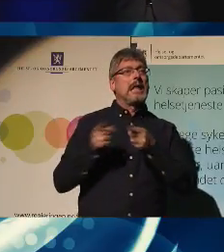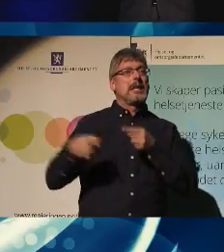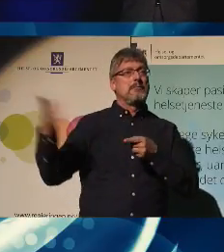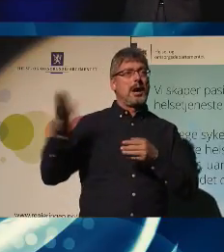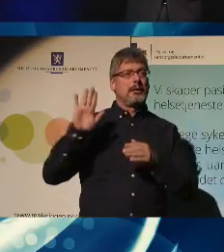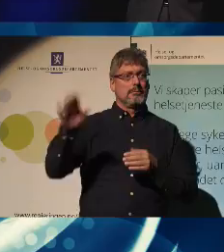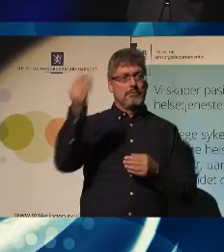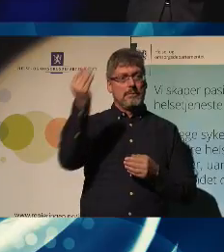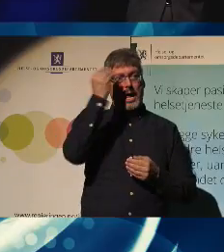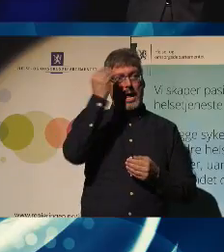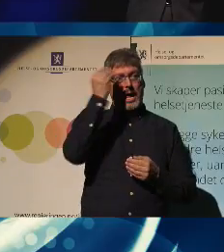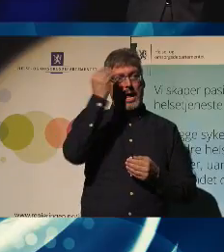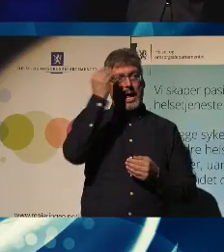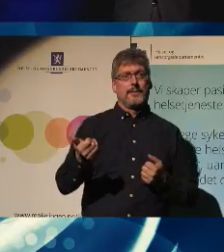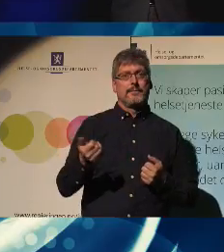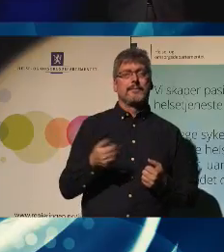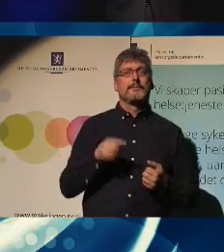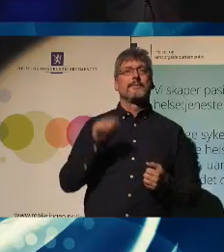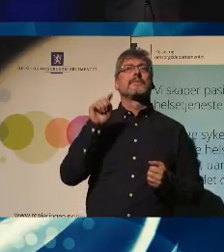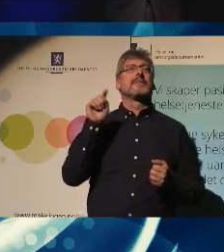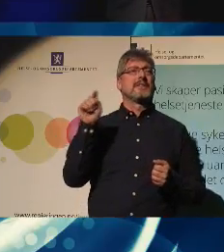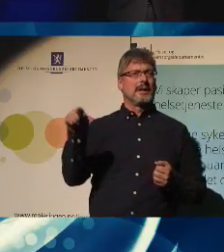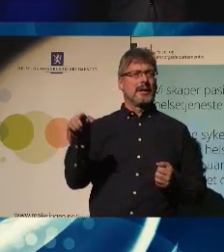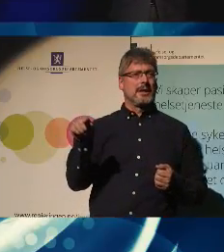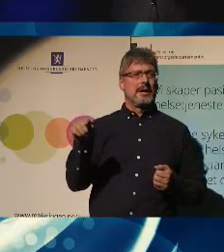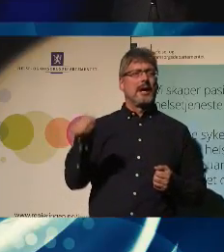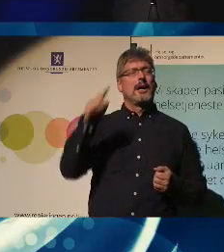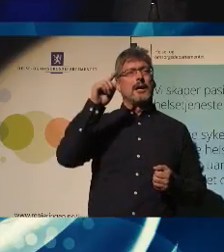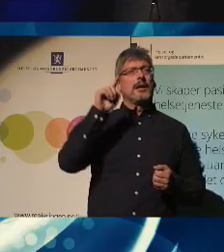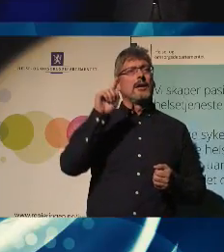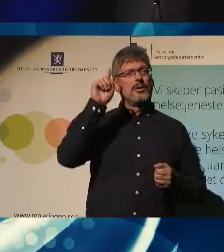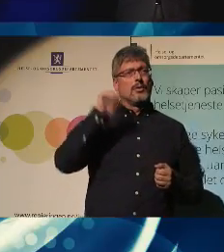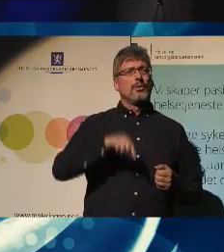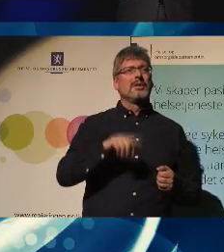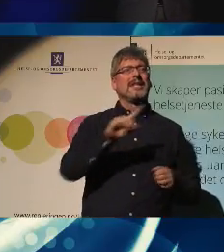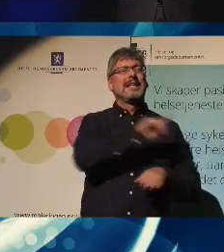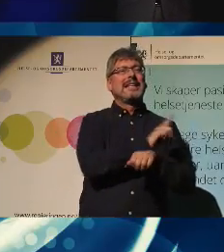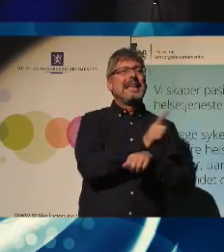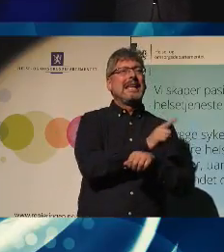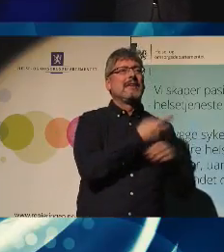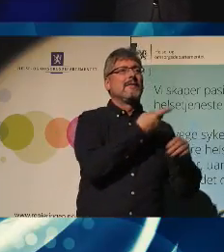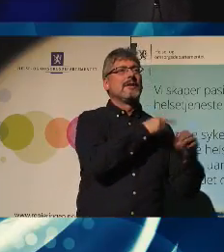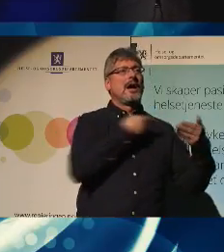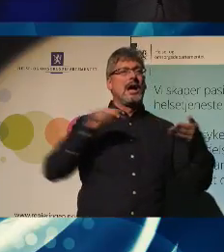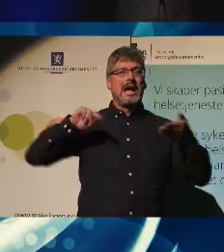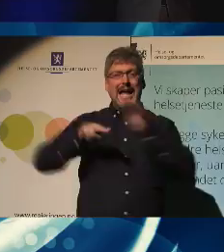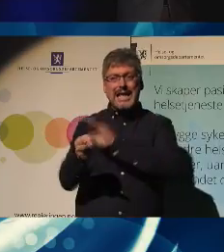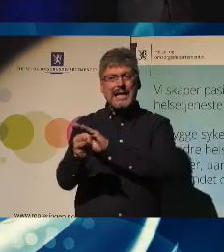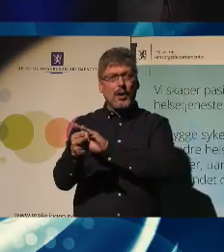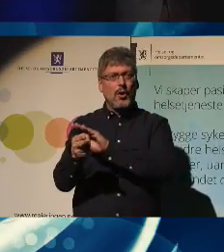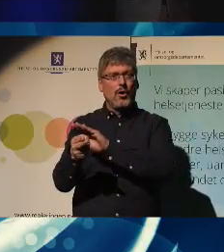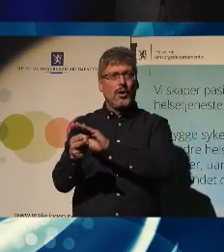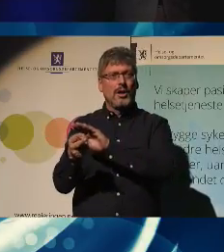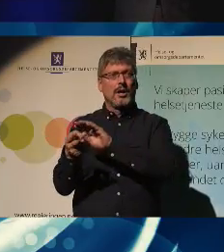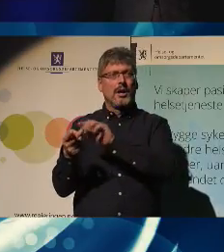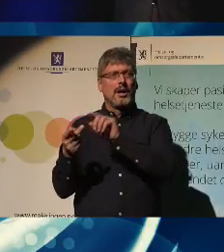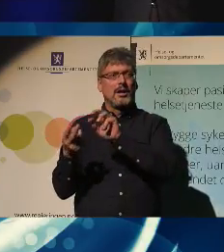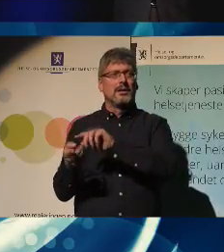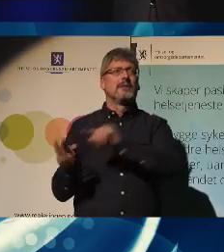erfaringer, hvor man har kunnet redusere tid fra innkomst til at man tar CT ved